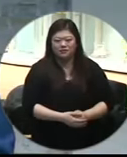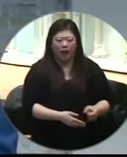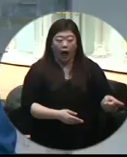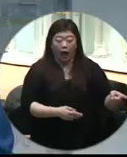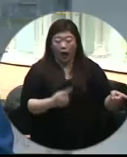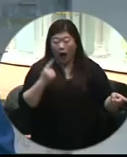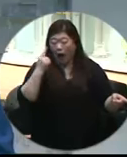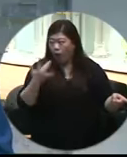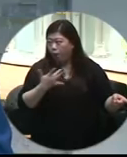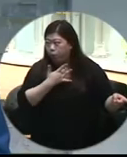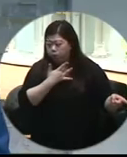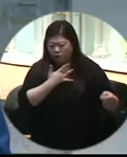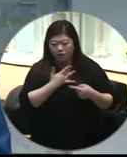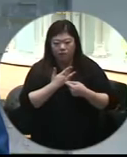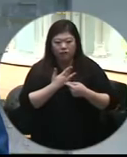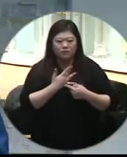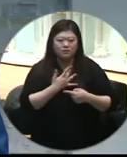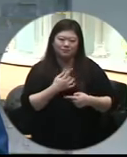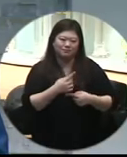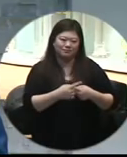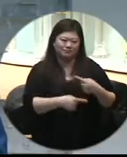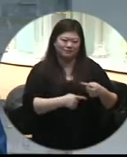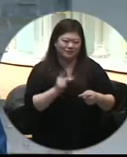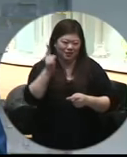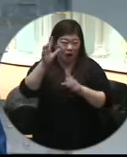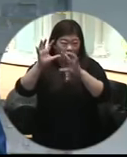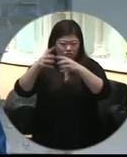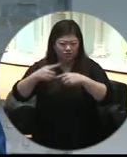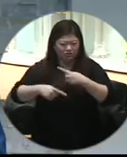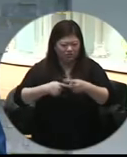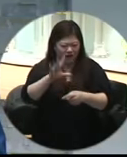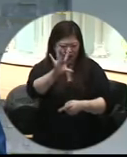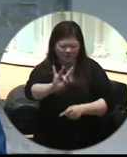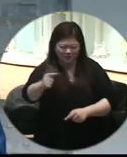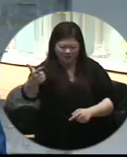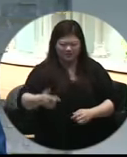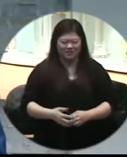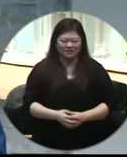그 땅의 사람이지. 천국 시민권자는 그래 안 놀아요.